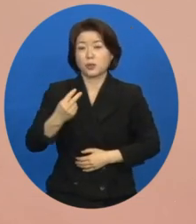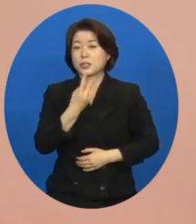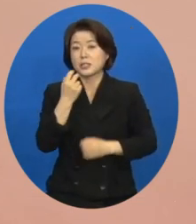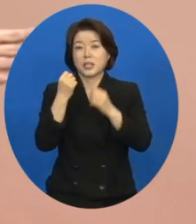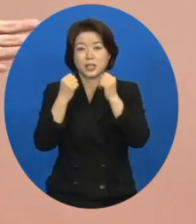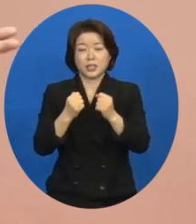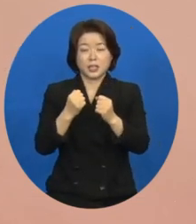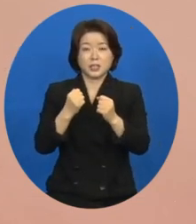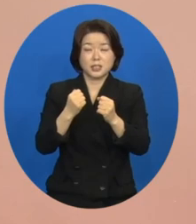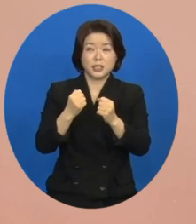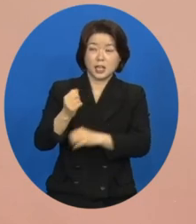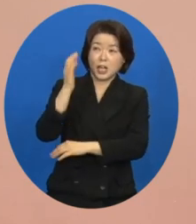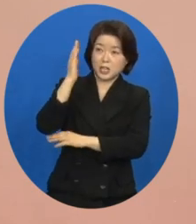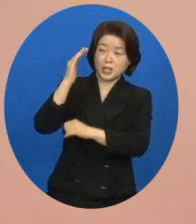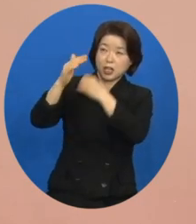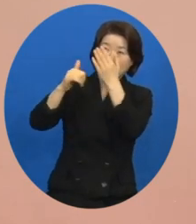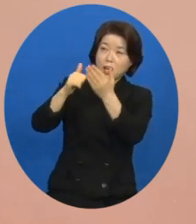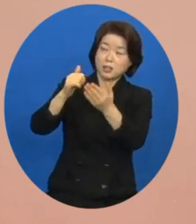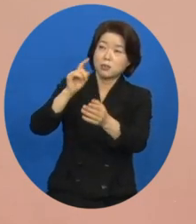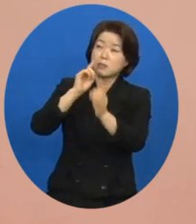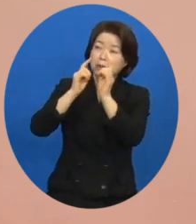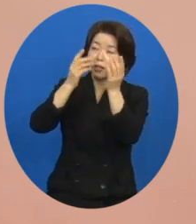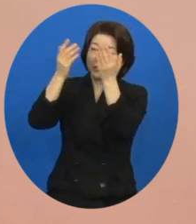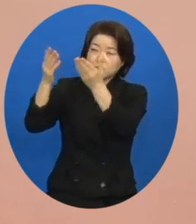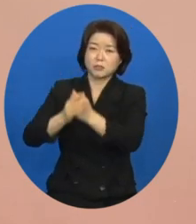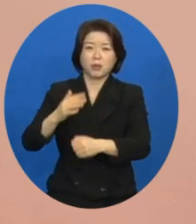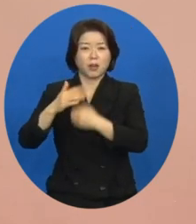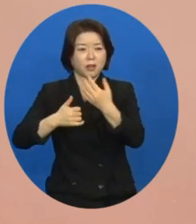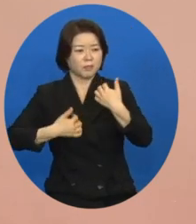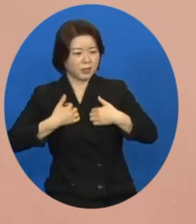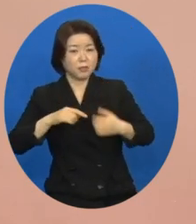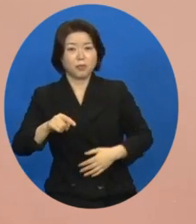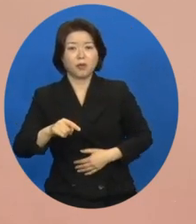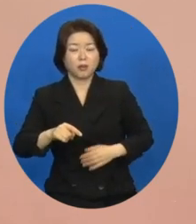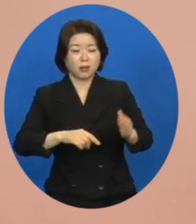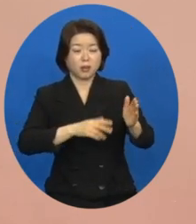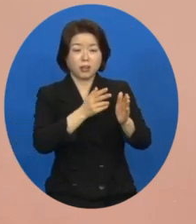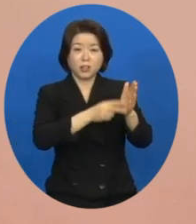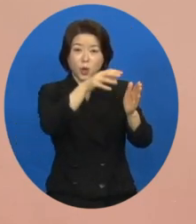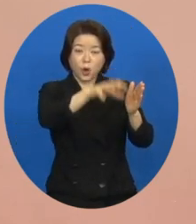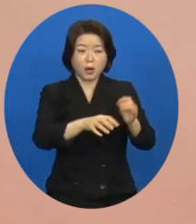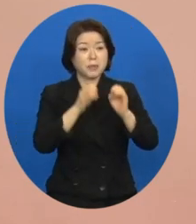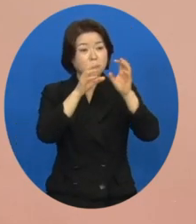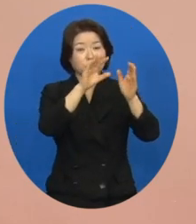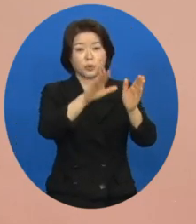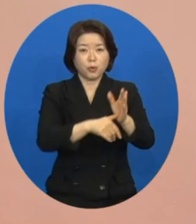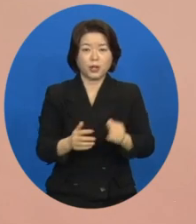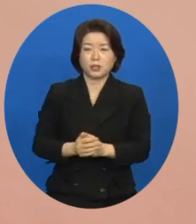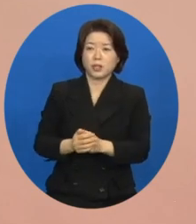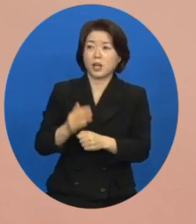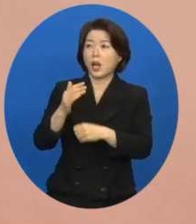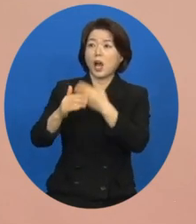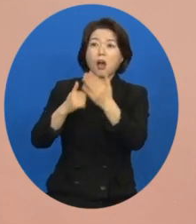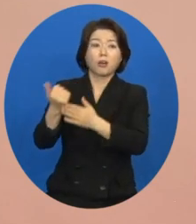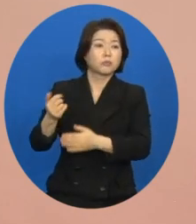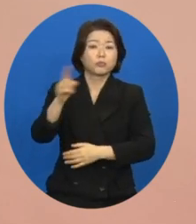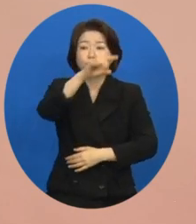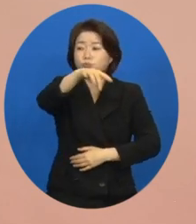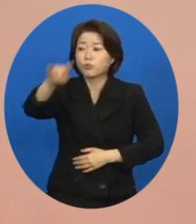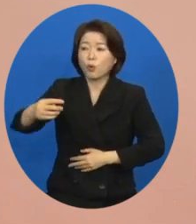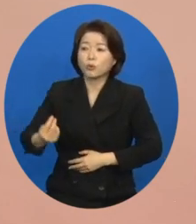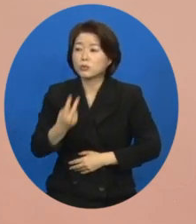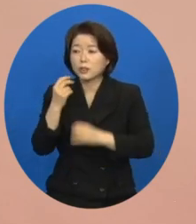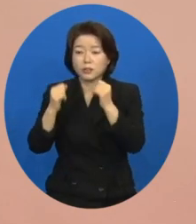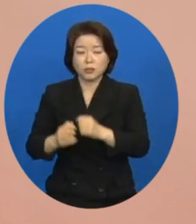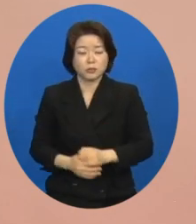이야기하면 하나님이 듣고 얼마나 기뻐하겠어요. 한번 역앞에 가서 전도하는데 하나님 어디 살아계시냐고 그래서 아 들어요.